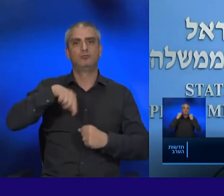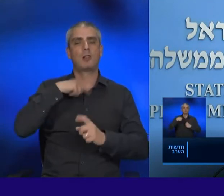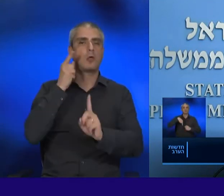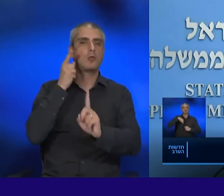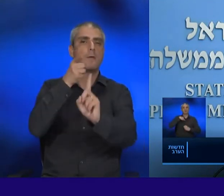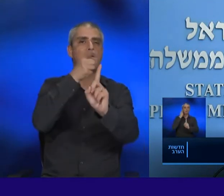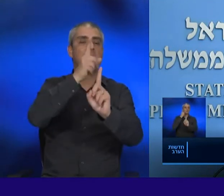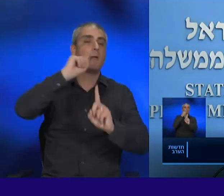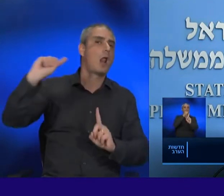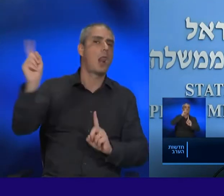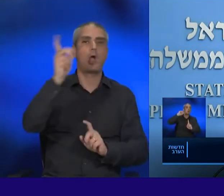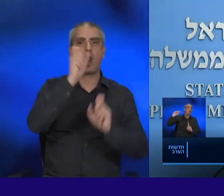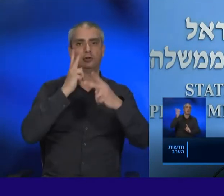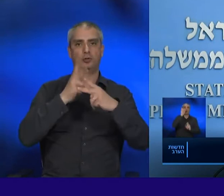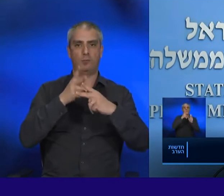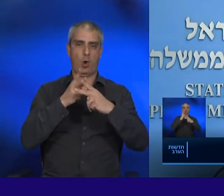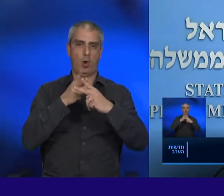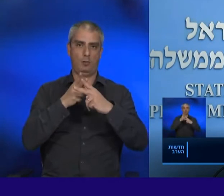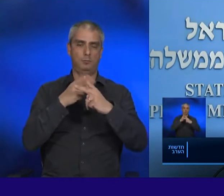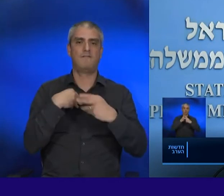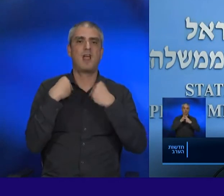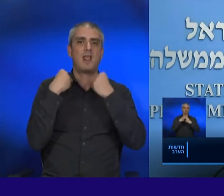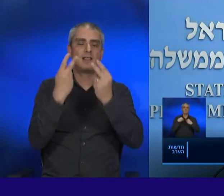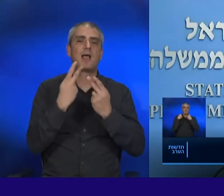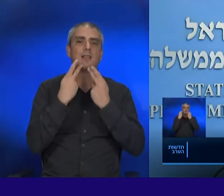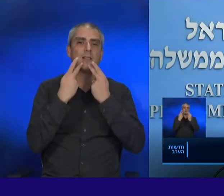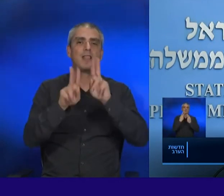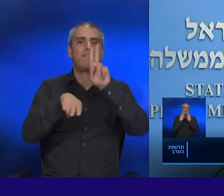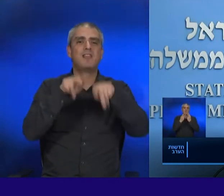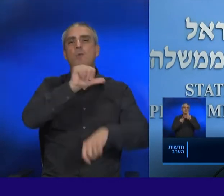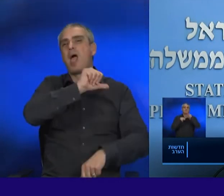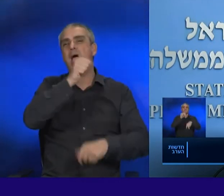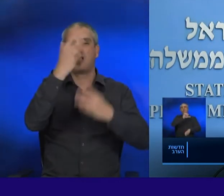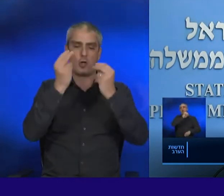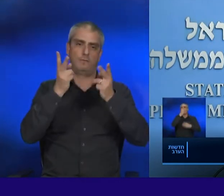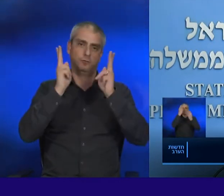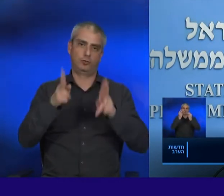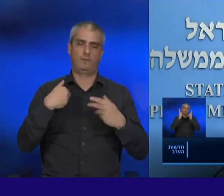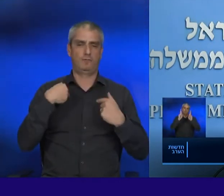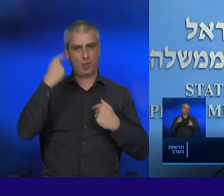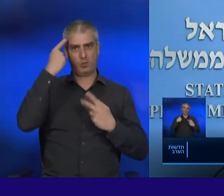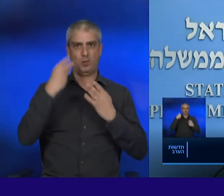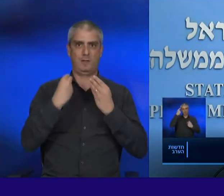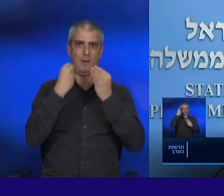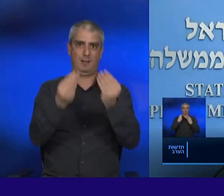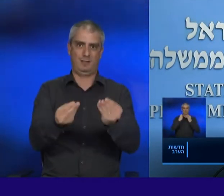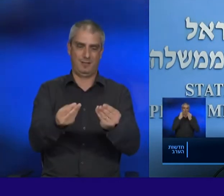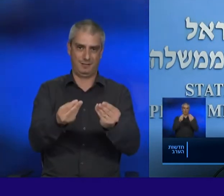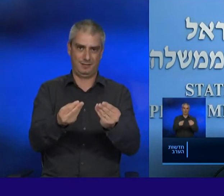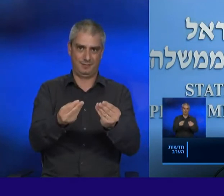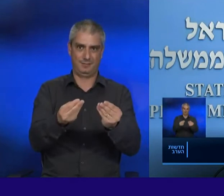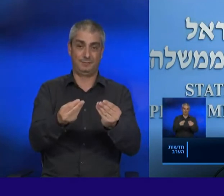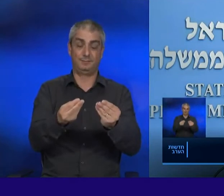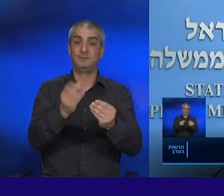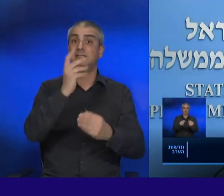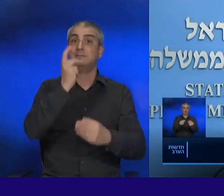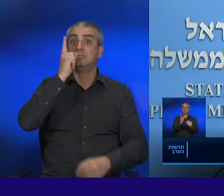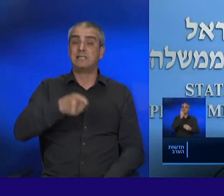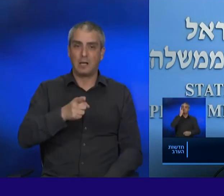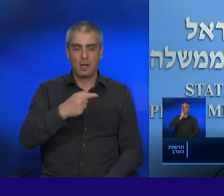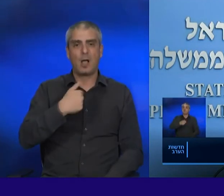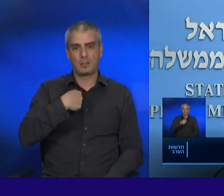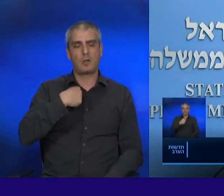לכל אחד ואחד מהחולים וניתן לו את הטיפול המצוין שהמערכת הזאת יודעת לתת אם צריך,